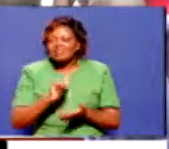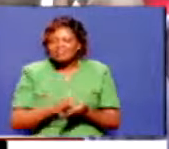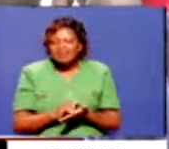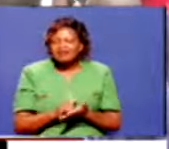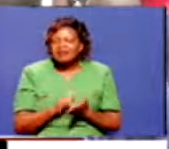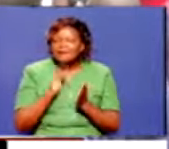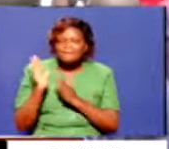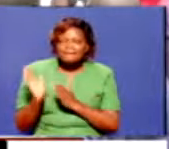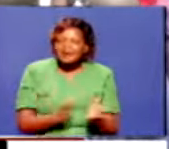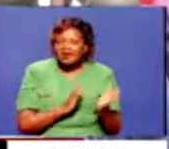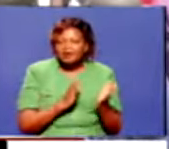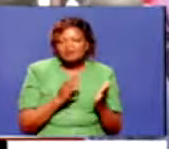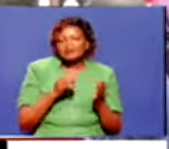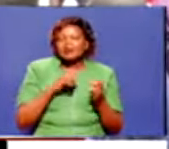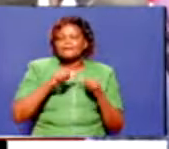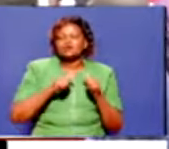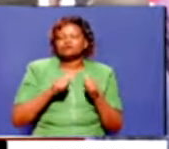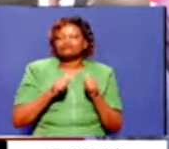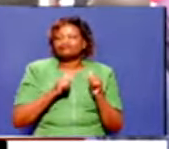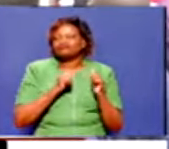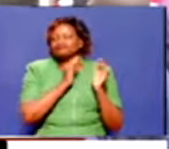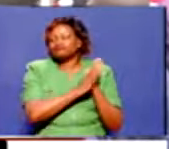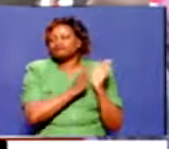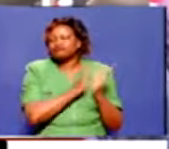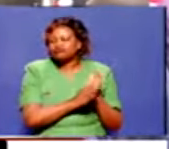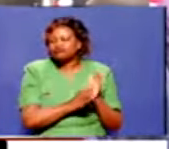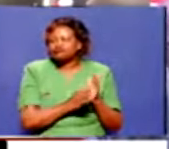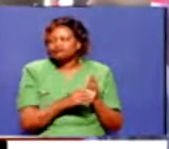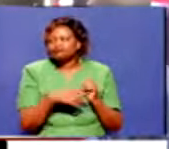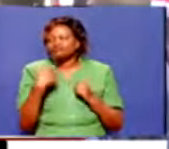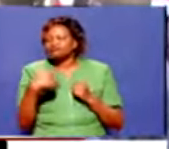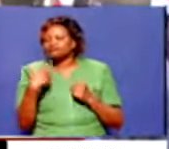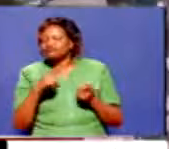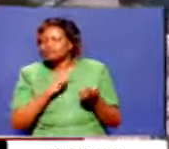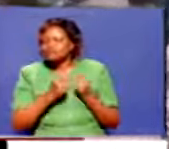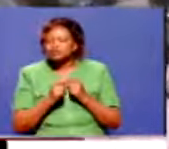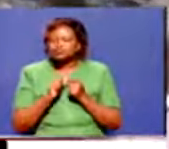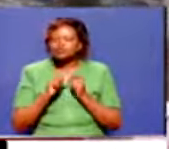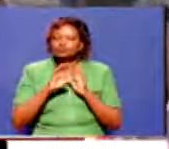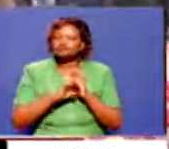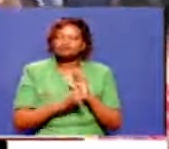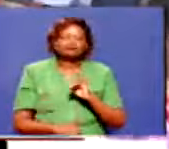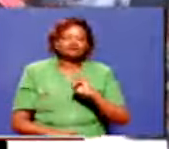inapanga mambo ya rege na mambo ya kubadilisha katiba ya viongozi kugawana mamlaka.